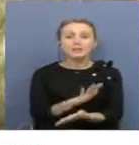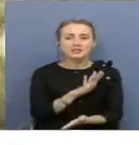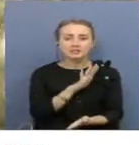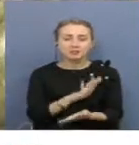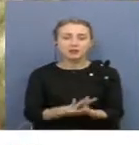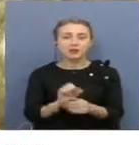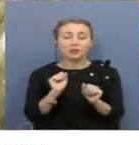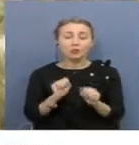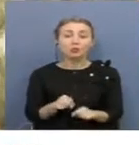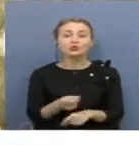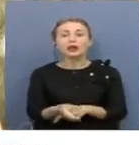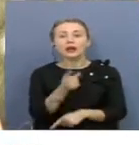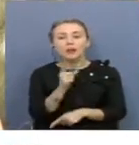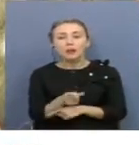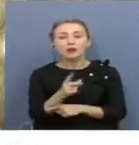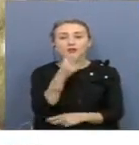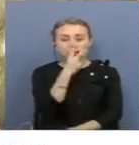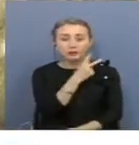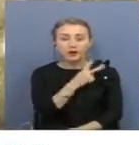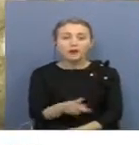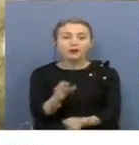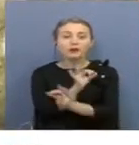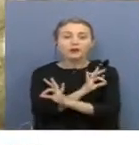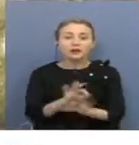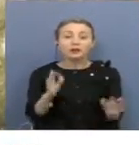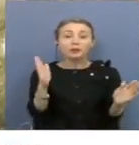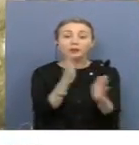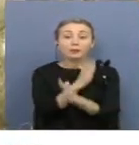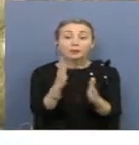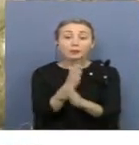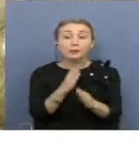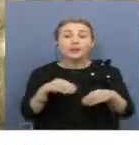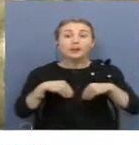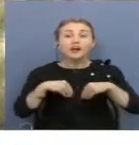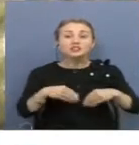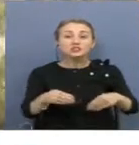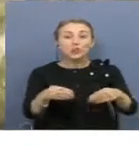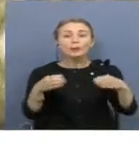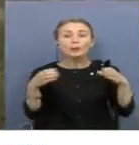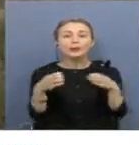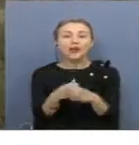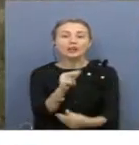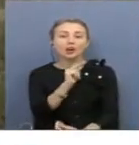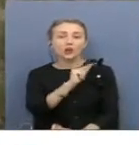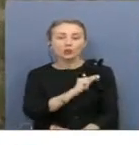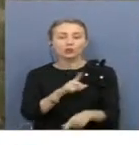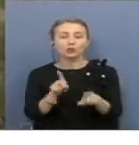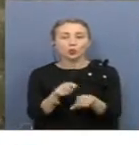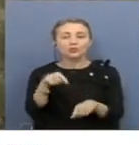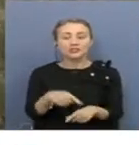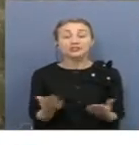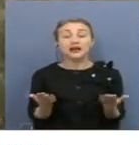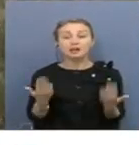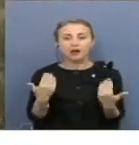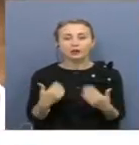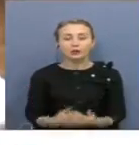өзіміз балалар болашаққа тәрбие көрсету, осы жерде демалатын жер деп етеміз, сонда ойымыз бар енді. Біз болған күні шағын